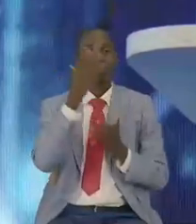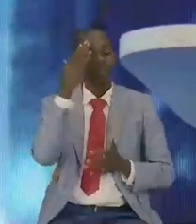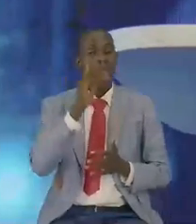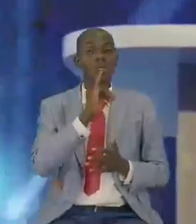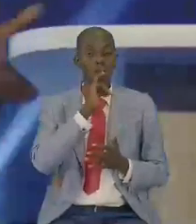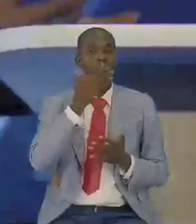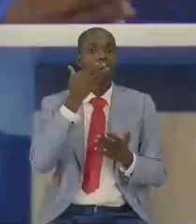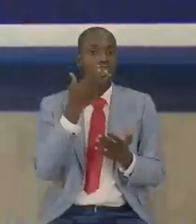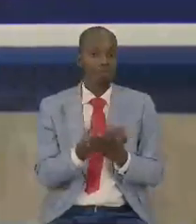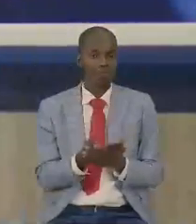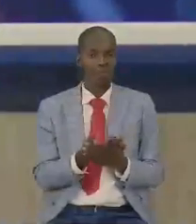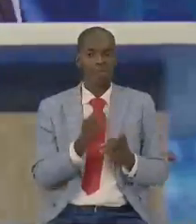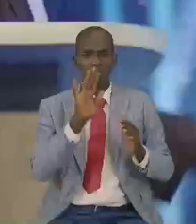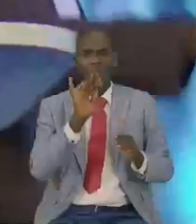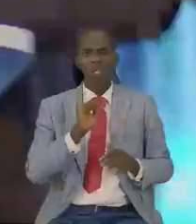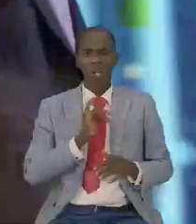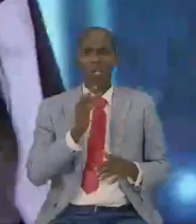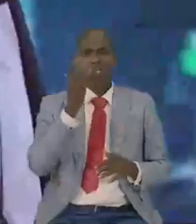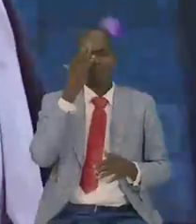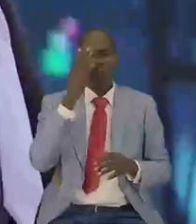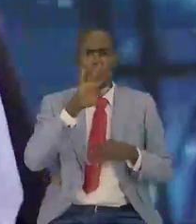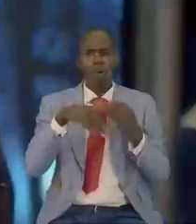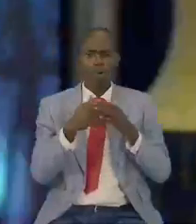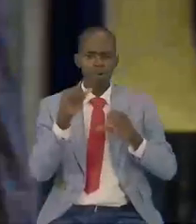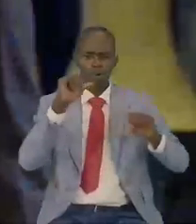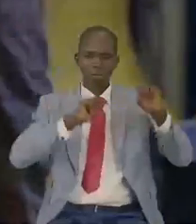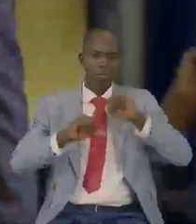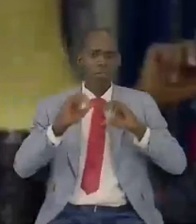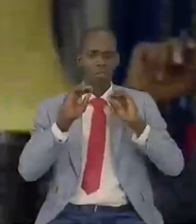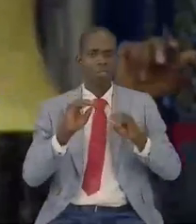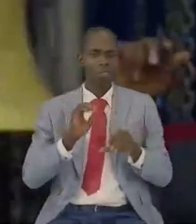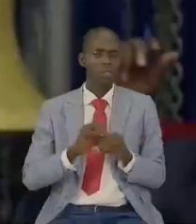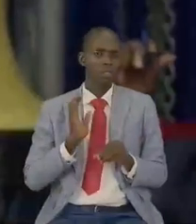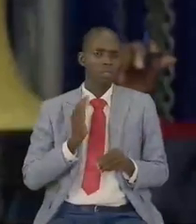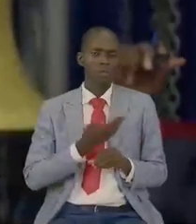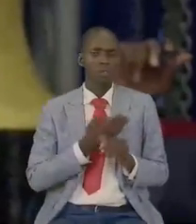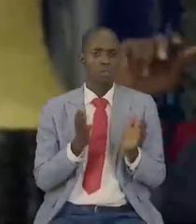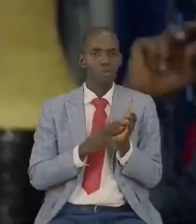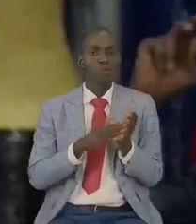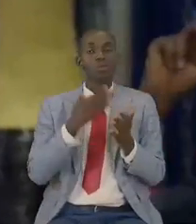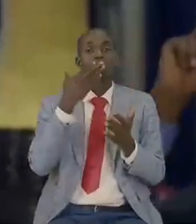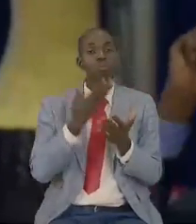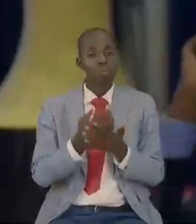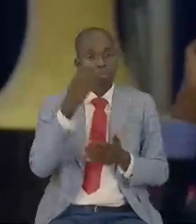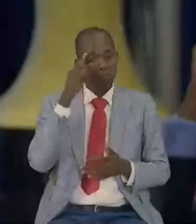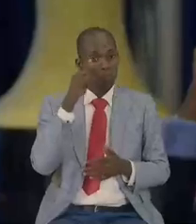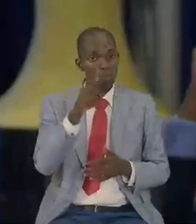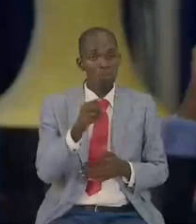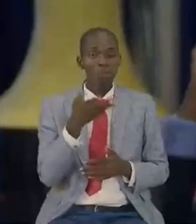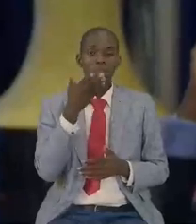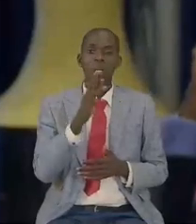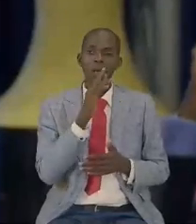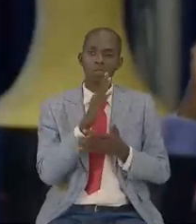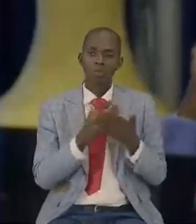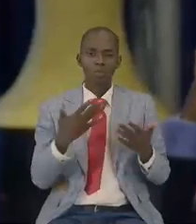je connais toutes les sciences qu'ils enseignent dans nos écoles. Oh, merci, bon pour toi. Il y a des choses que tu connais qui ne vont jamais